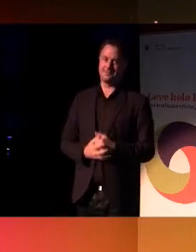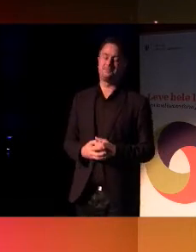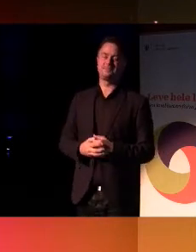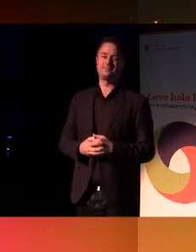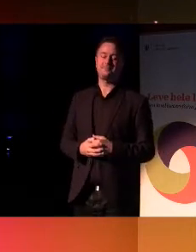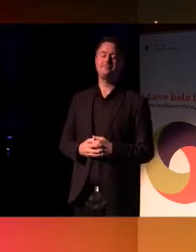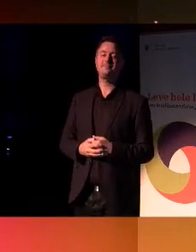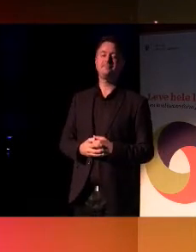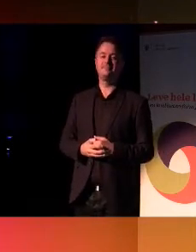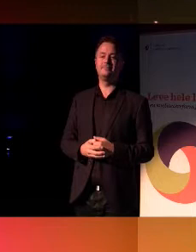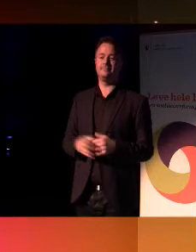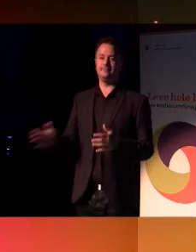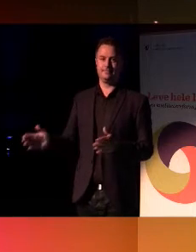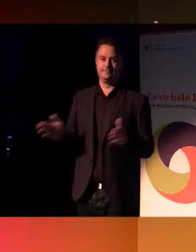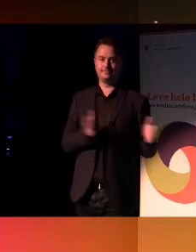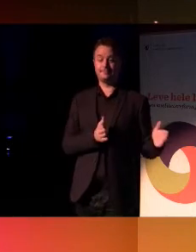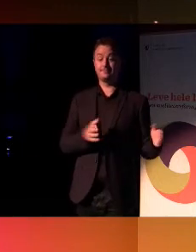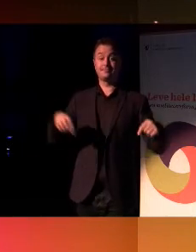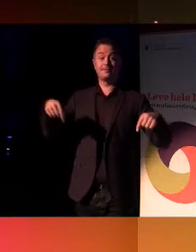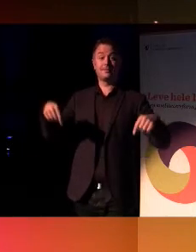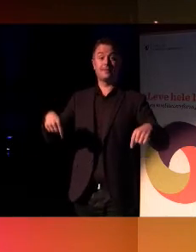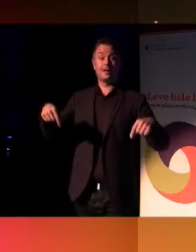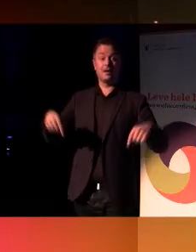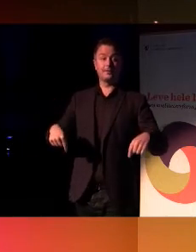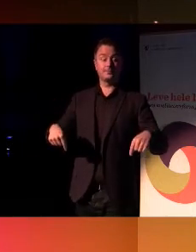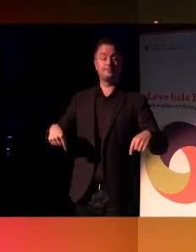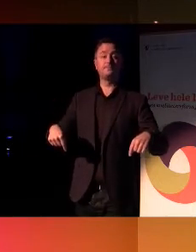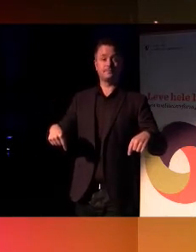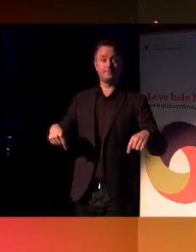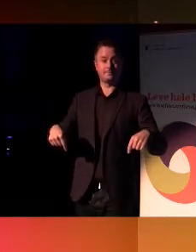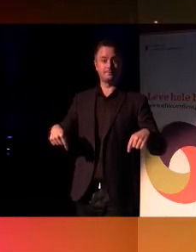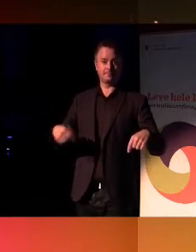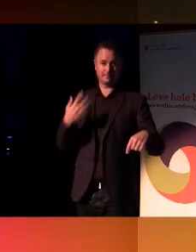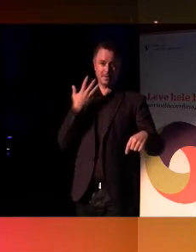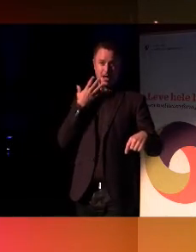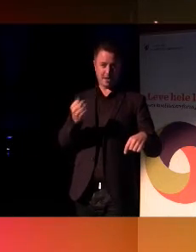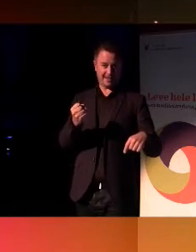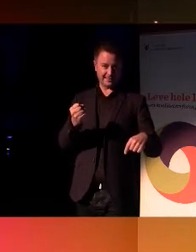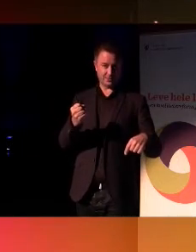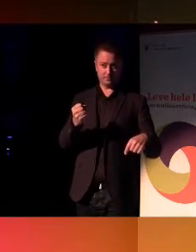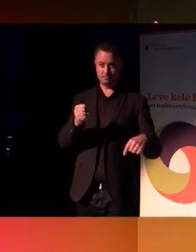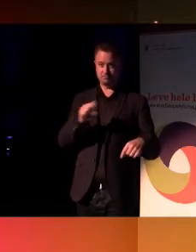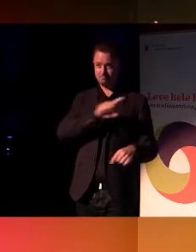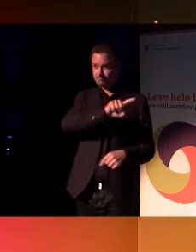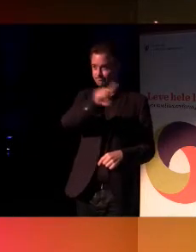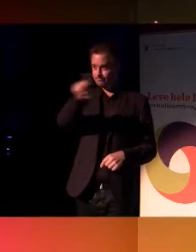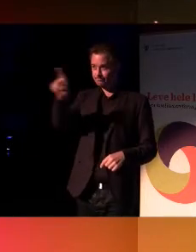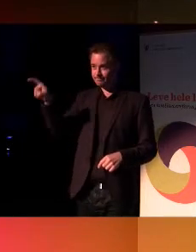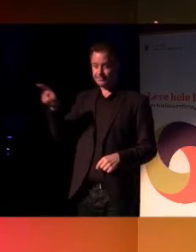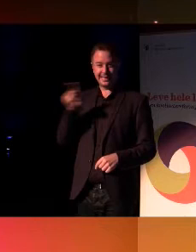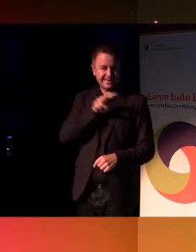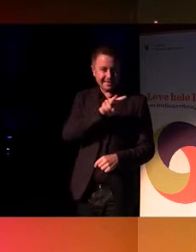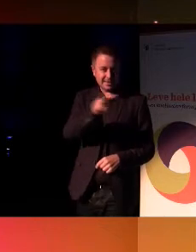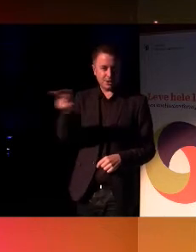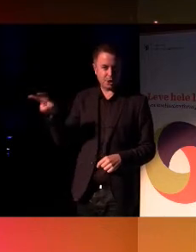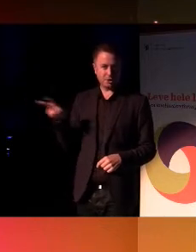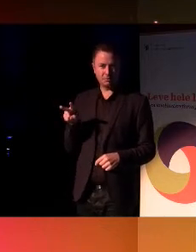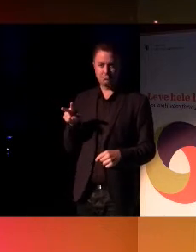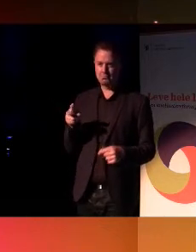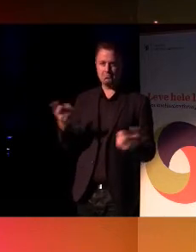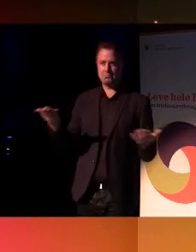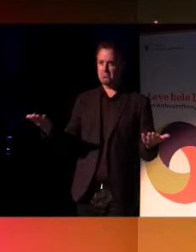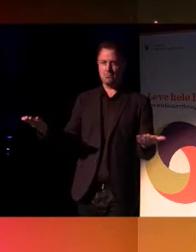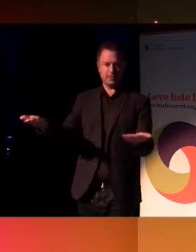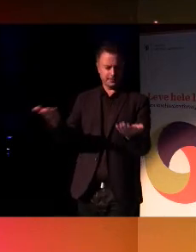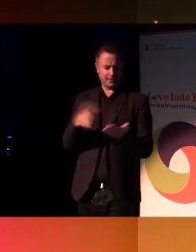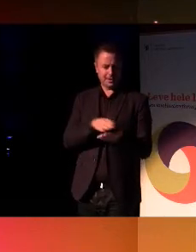Men så over til dagens tekst. Hva finner vi når vi har vært ute på tilsyn? Rammene for tilsyn, det handler jo om